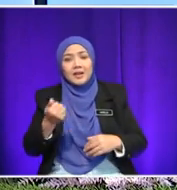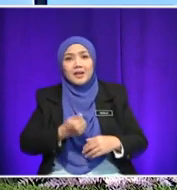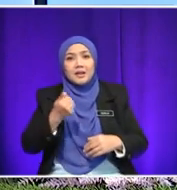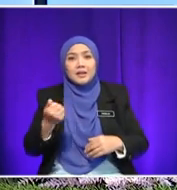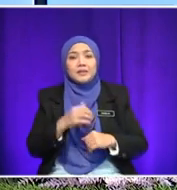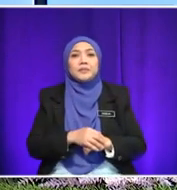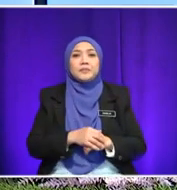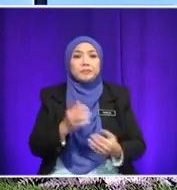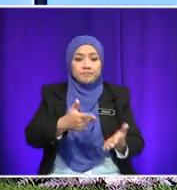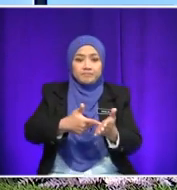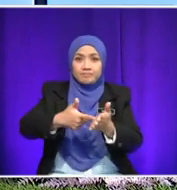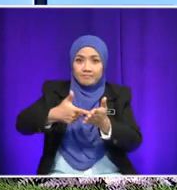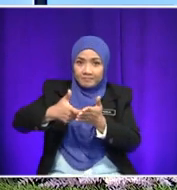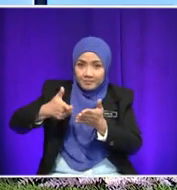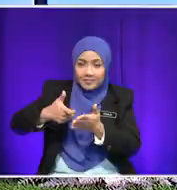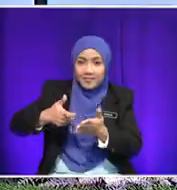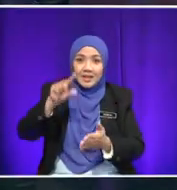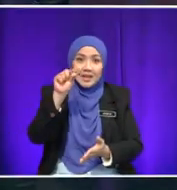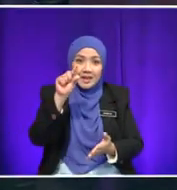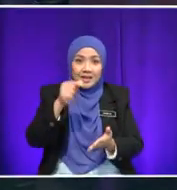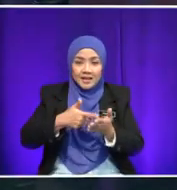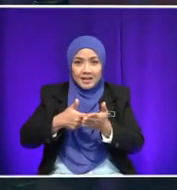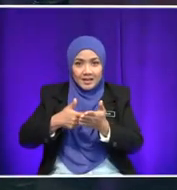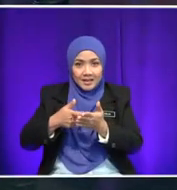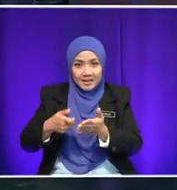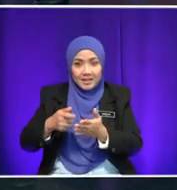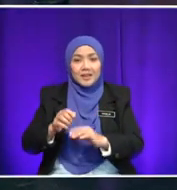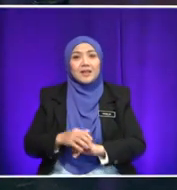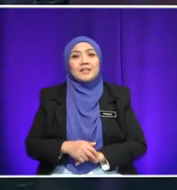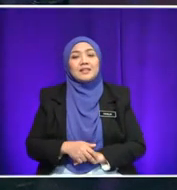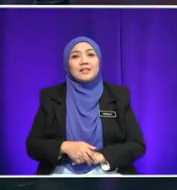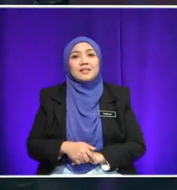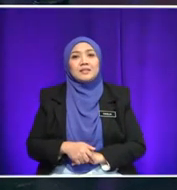biasanya digunakan untuk melekatkan span pada palsu